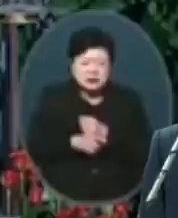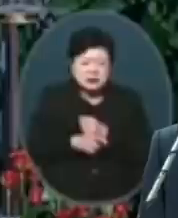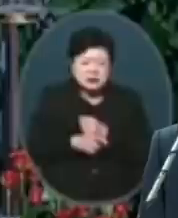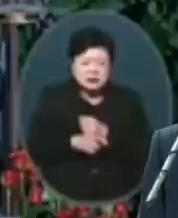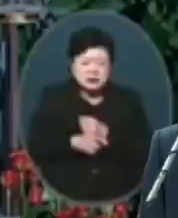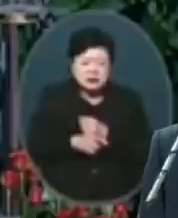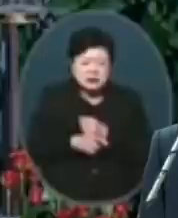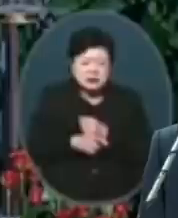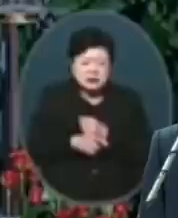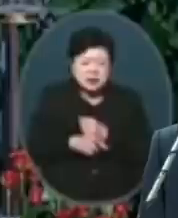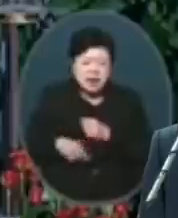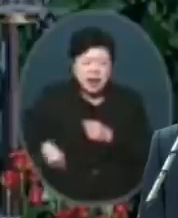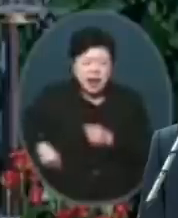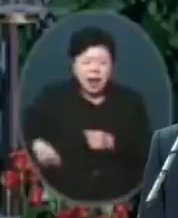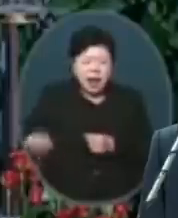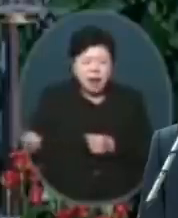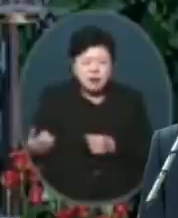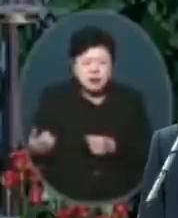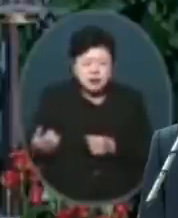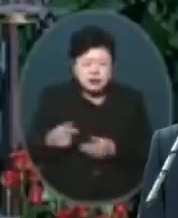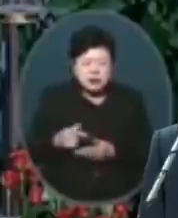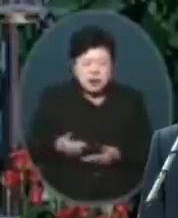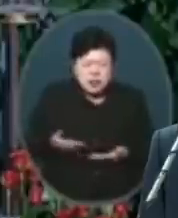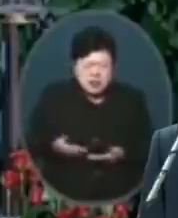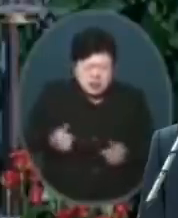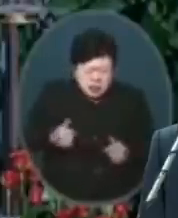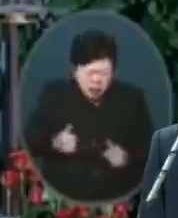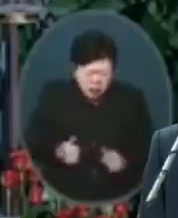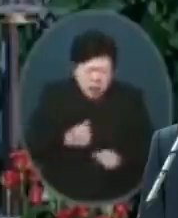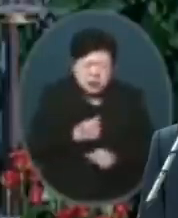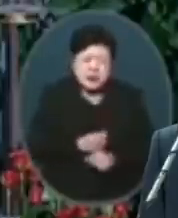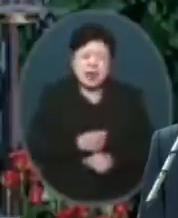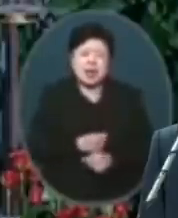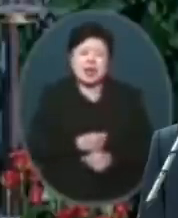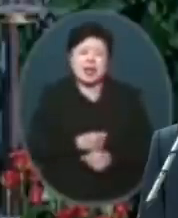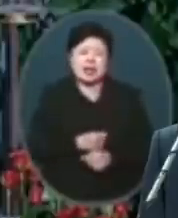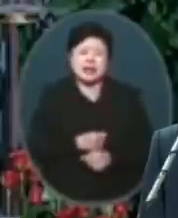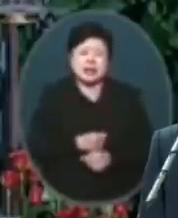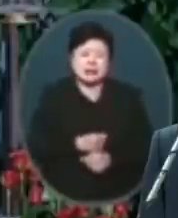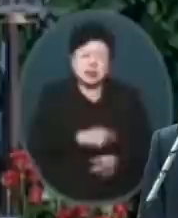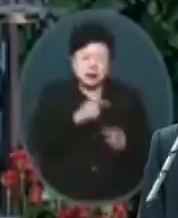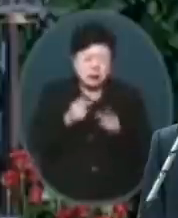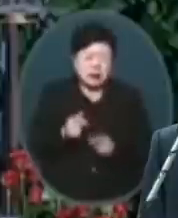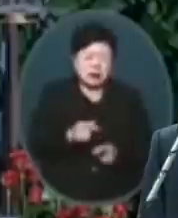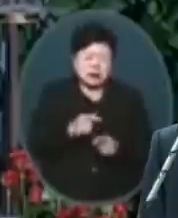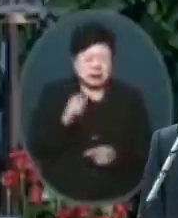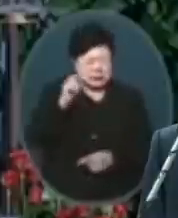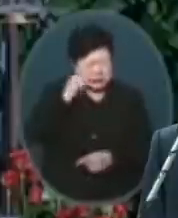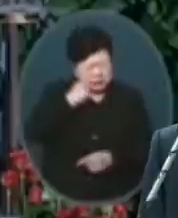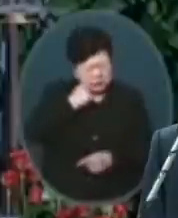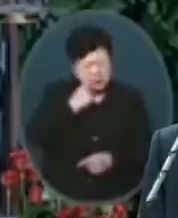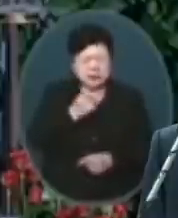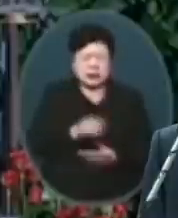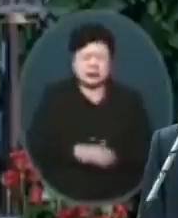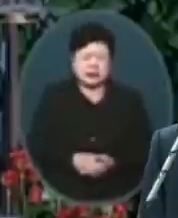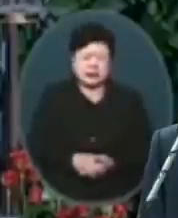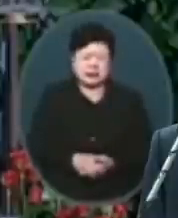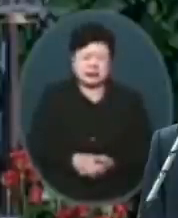허리가 휘청하도록 일을 많이 하고 먹고 사는 사람이 한국인이라는